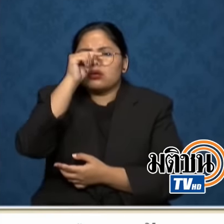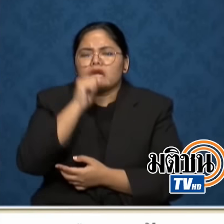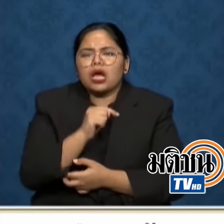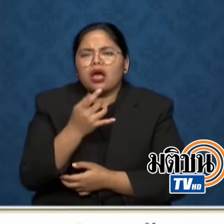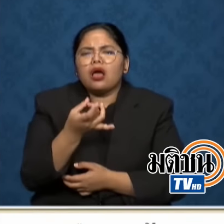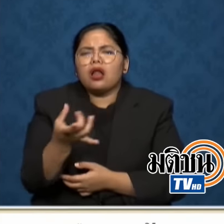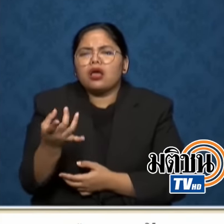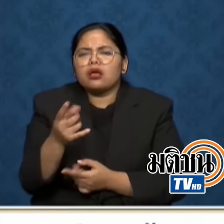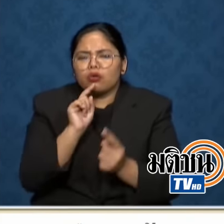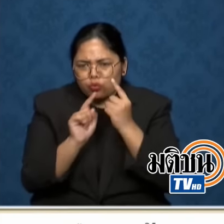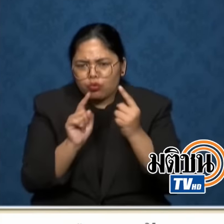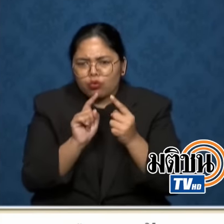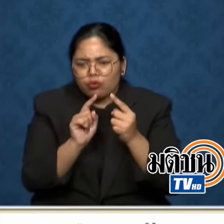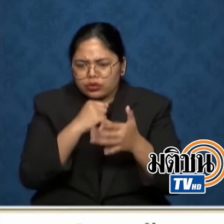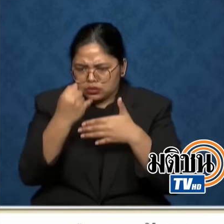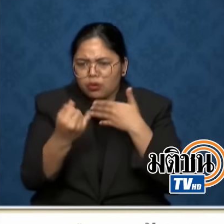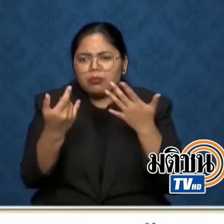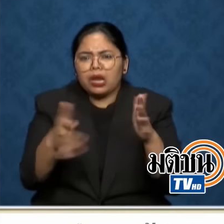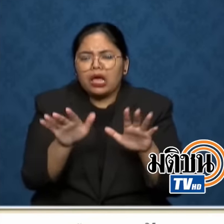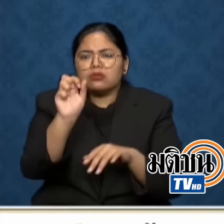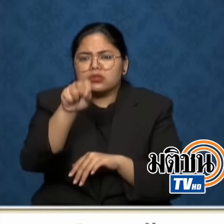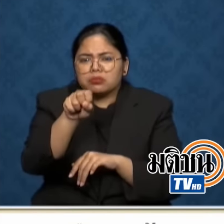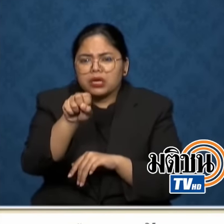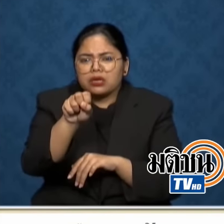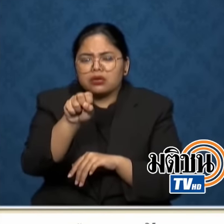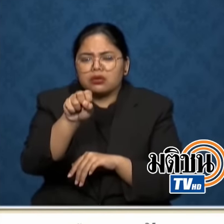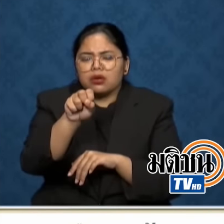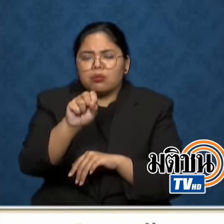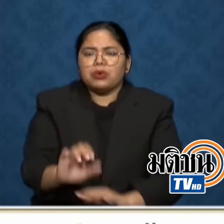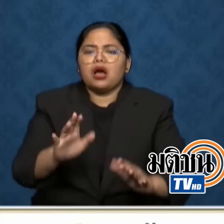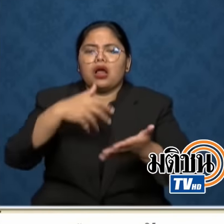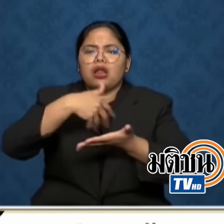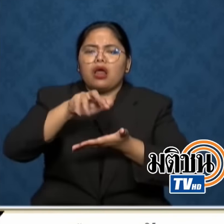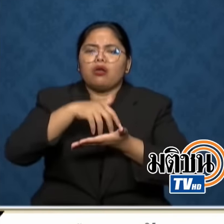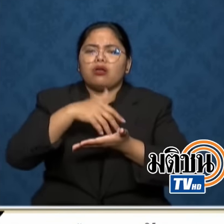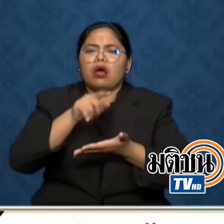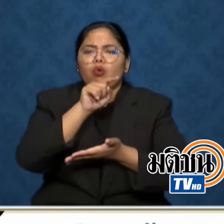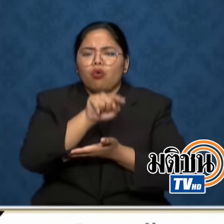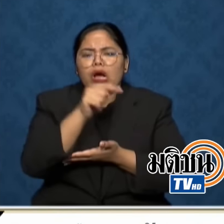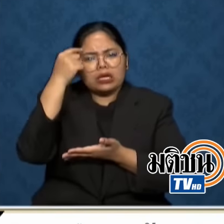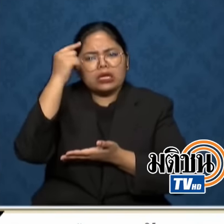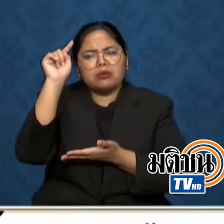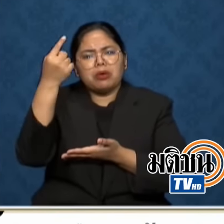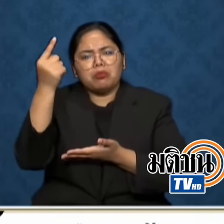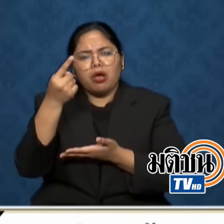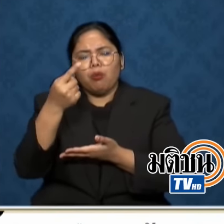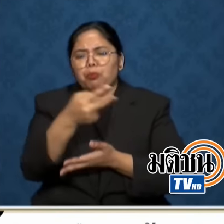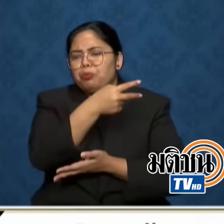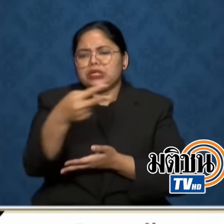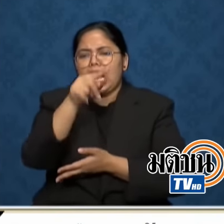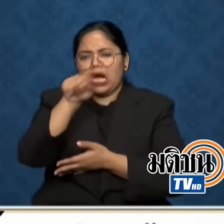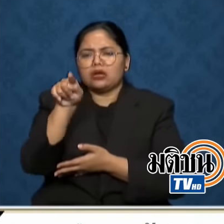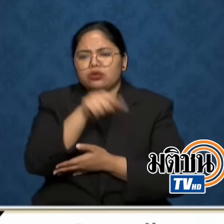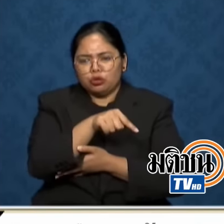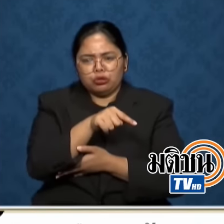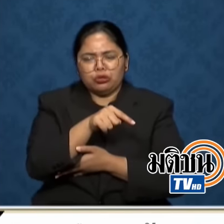ยกันเสร็จแล้วเหรอเวทีนำเสนอแหล่งใหม่ของวัฒนธรรมสร้างสรรค์ครับโอ้ชื่อภาษาอังกฤษเท่จัด The